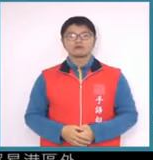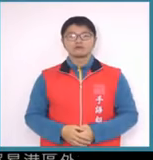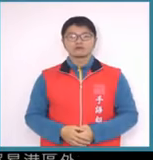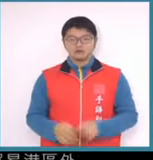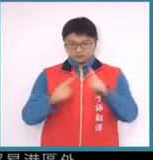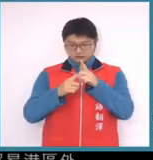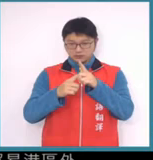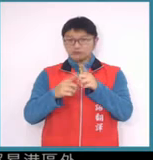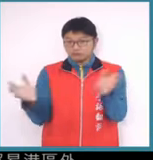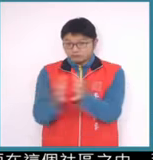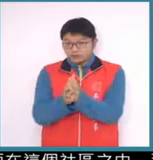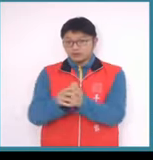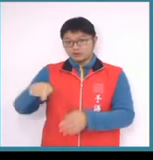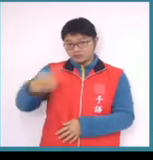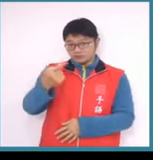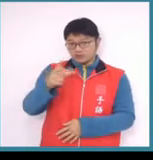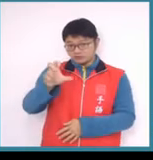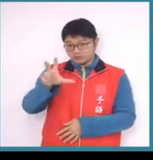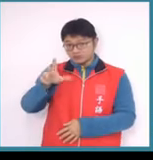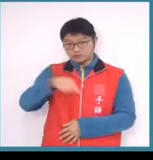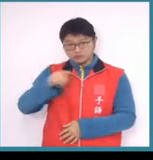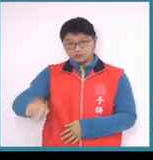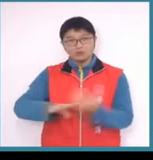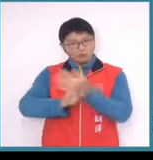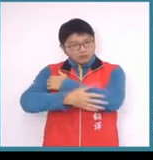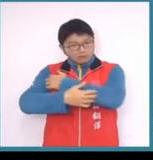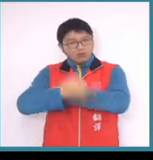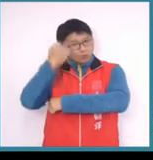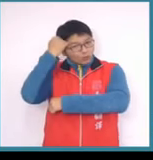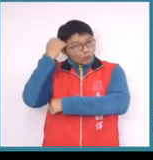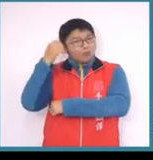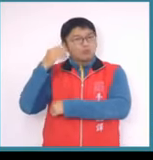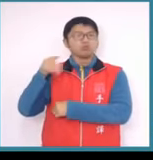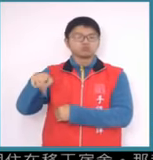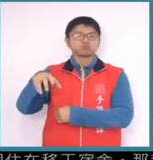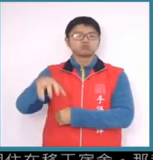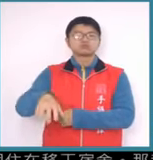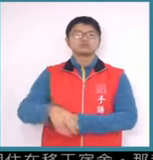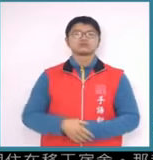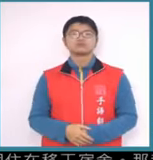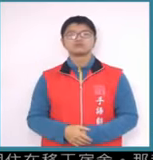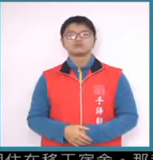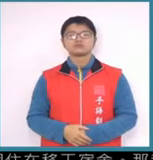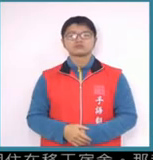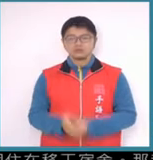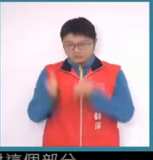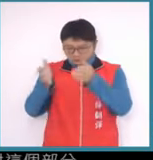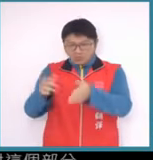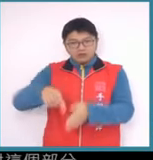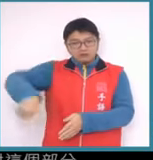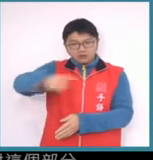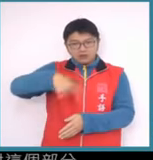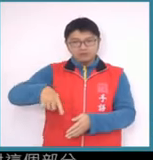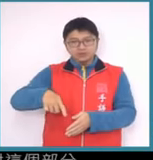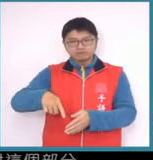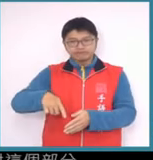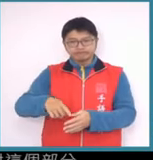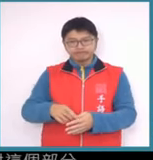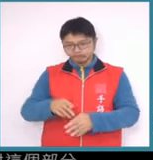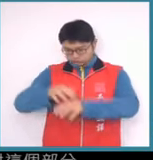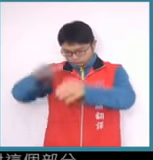177人哦，这个住在移工宿舍。那我们这针对这个部分哦，全部都要框列裁